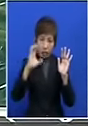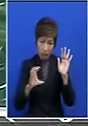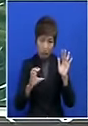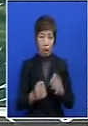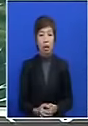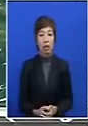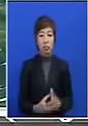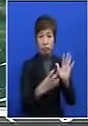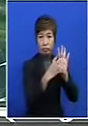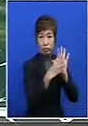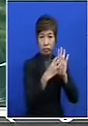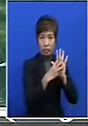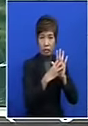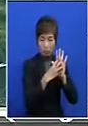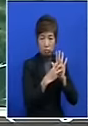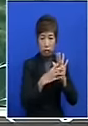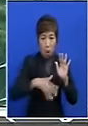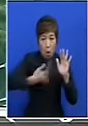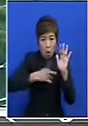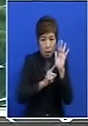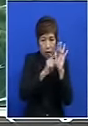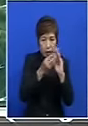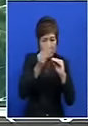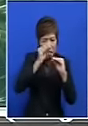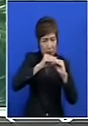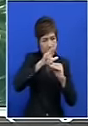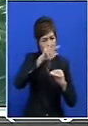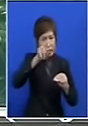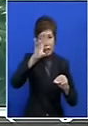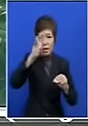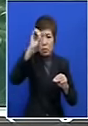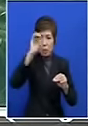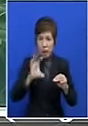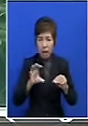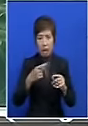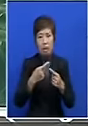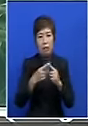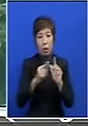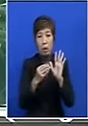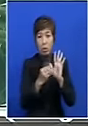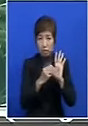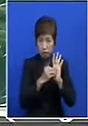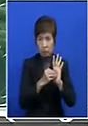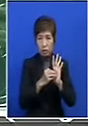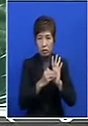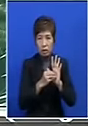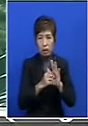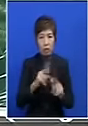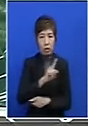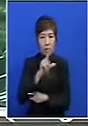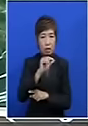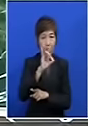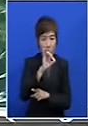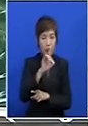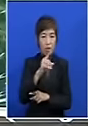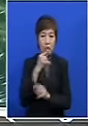เซลเซียสครับภาคกลางจะขยับสูงนะครับขึ้นไป 3-7 องศาเซลเซียส ในขณะที่กรุงเทพมหานครตั้งแต่วันที่28น